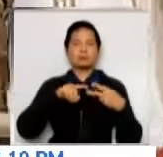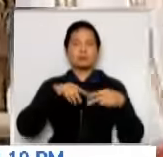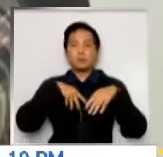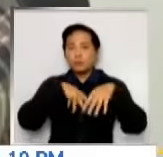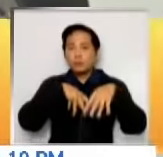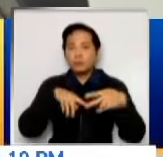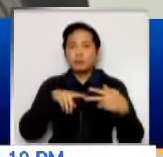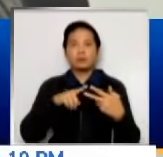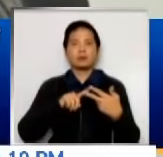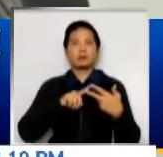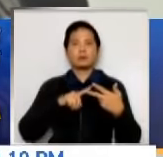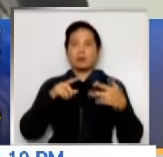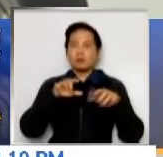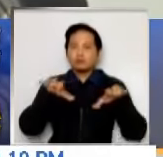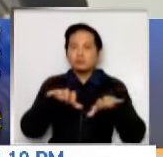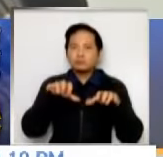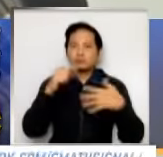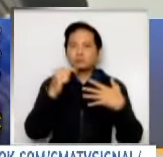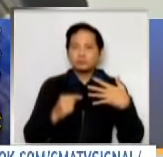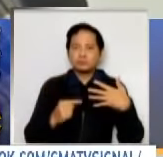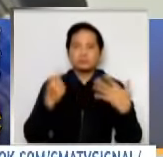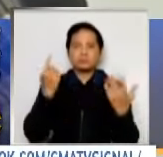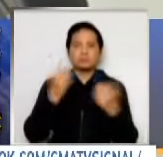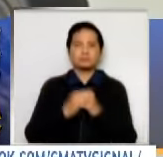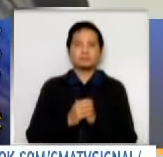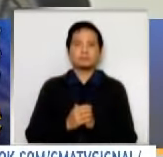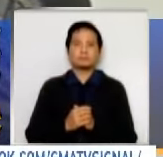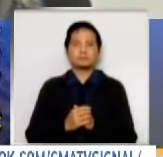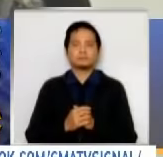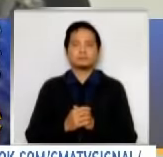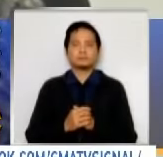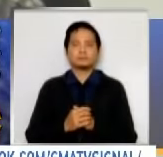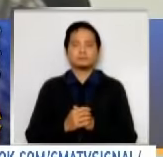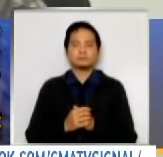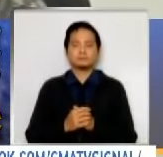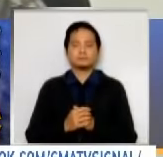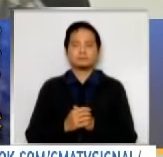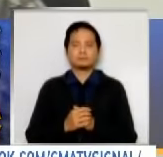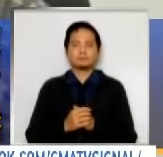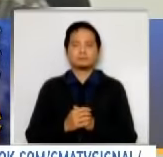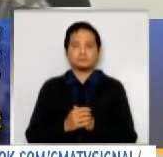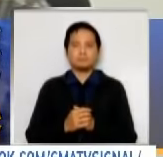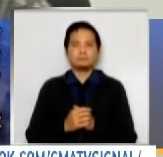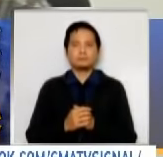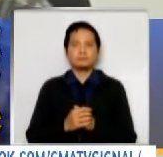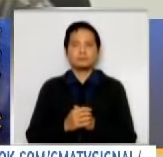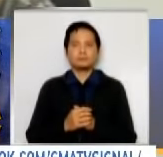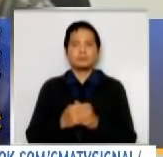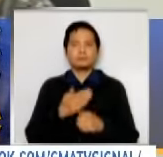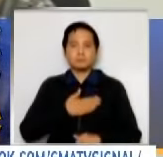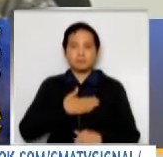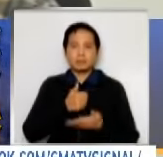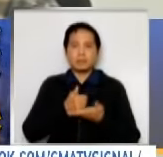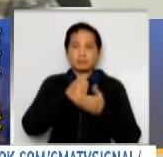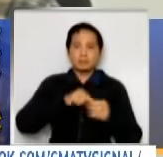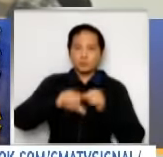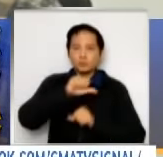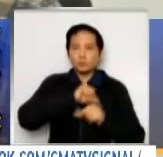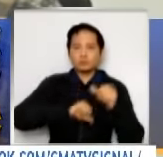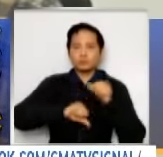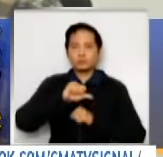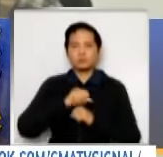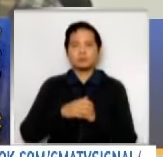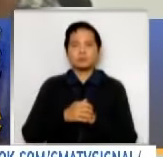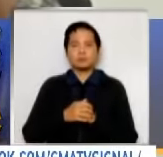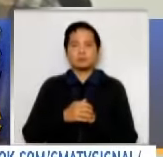Pagkabuhay. Kaaway of the cross, dili na pareho sa una na magtuyok-tuyok kundak sa asa ng mga istampita o